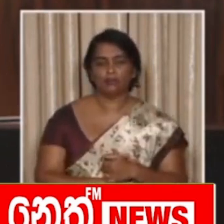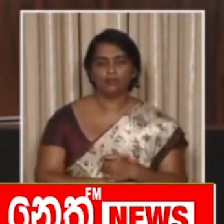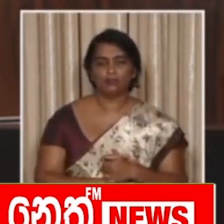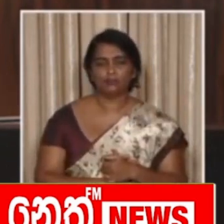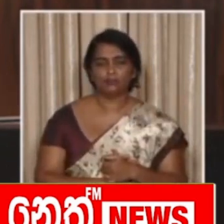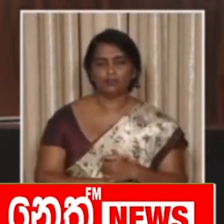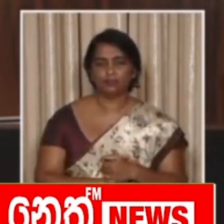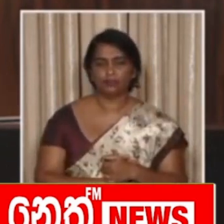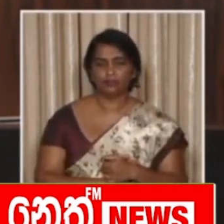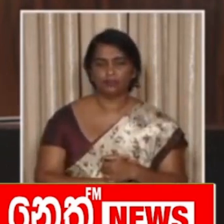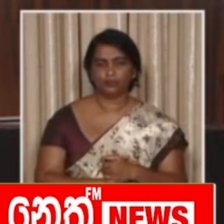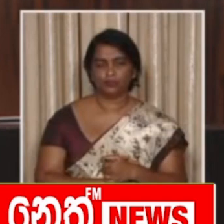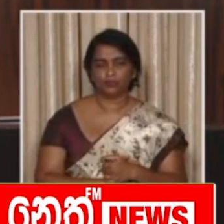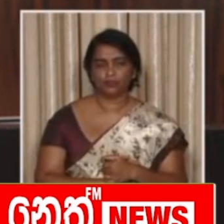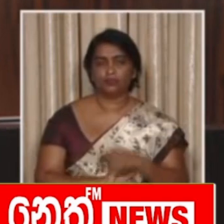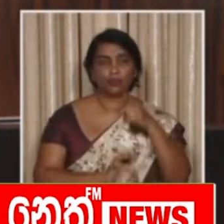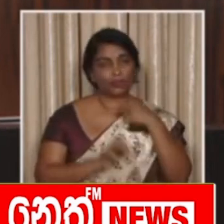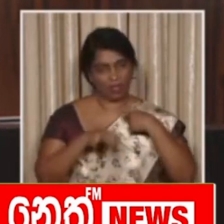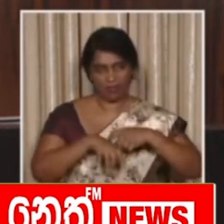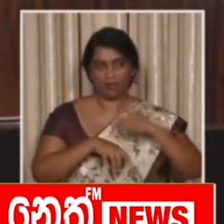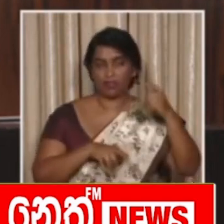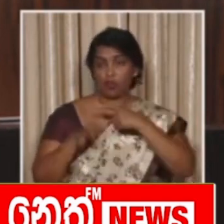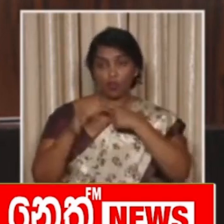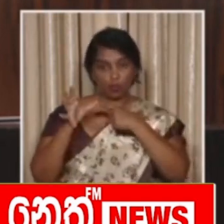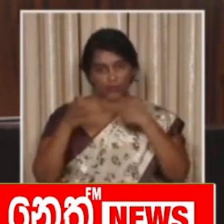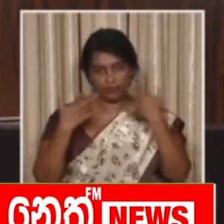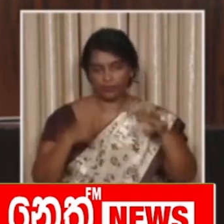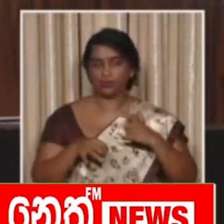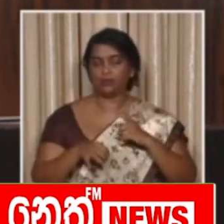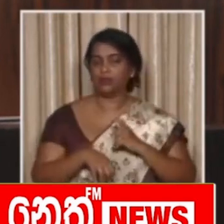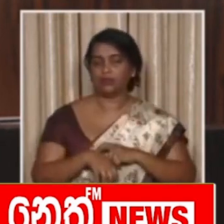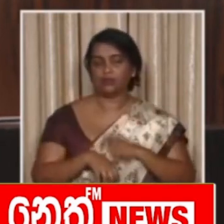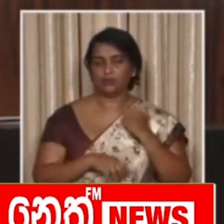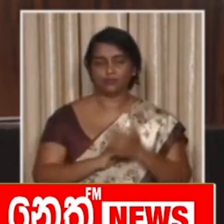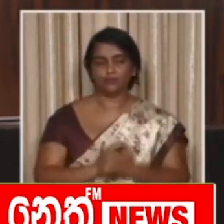නෑ ඔබතුමාට අවස්ථාව දෙන්න මේ ප්‍රශ්නෙට උත්තර දුන්නාට පස්සේ